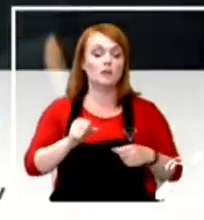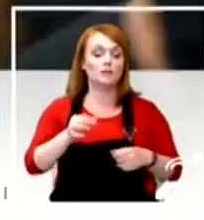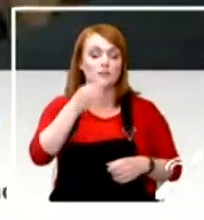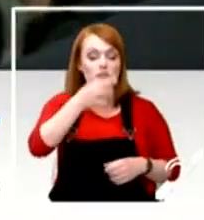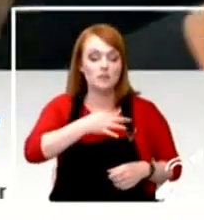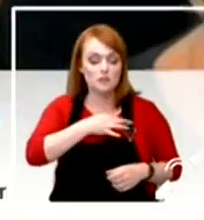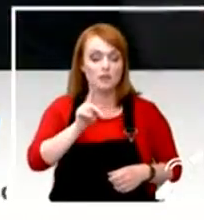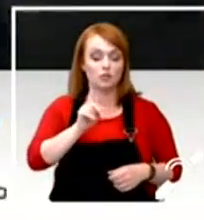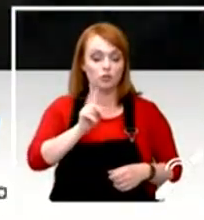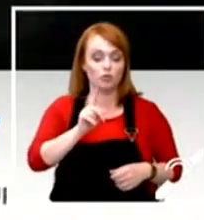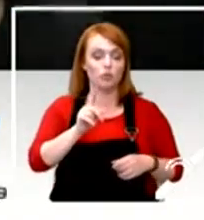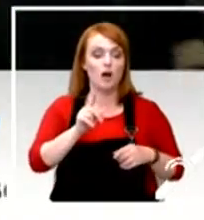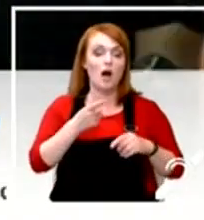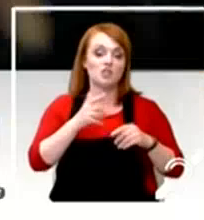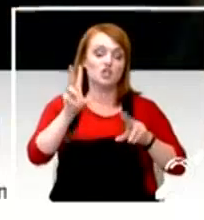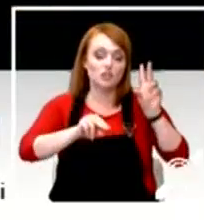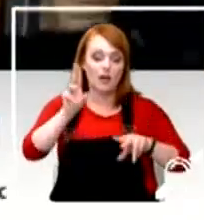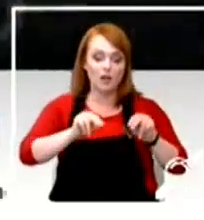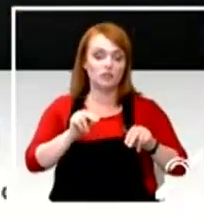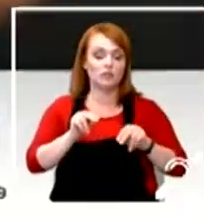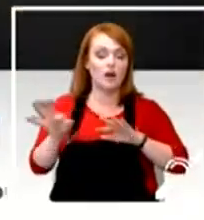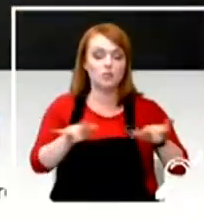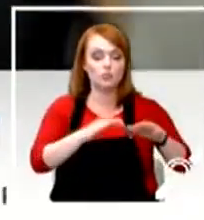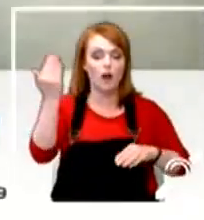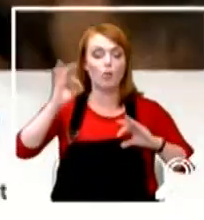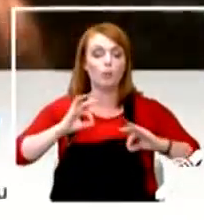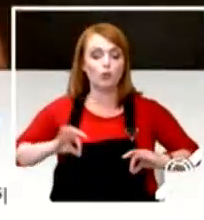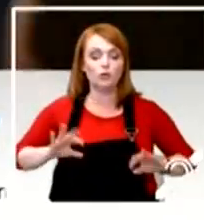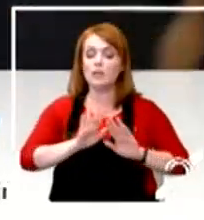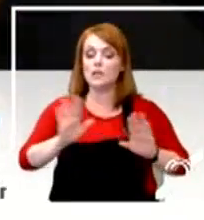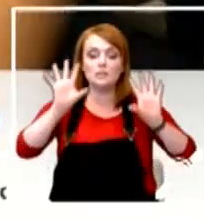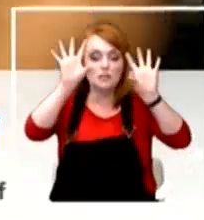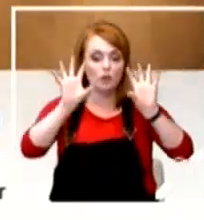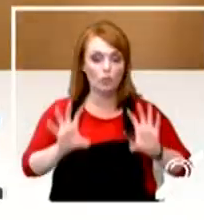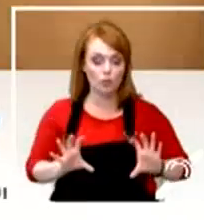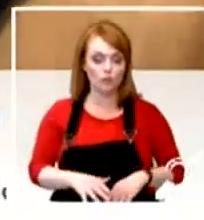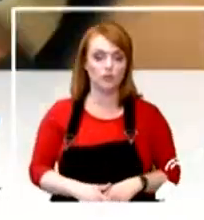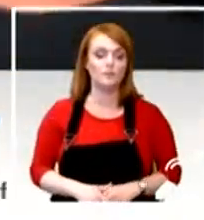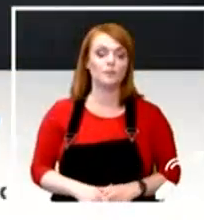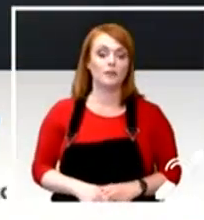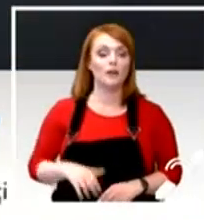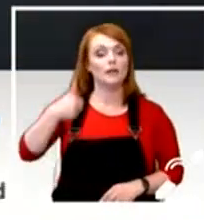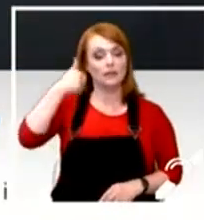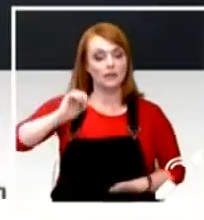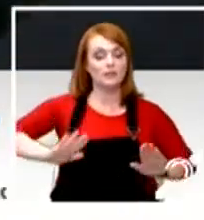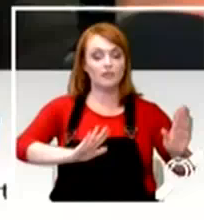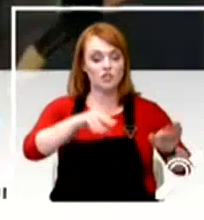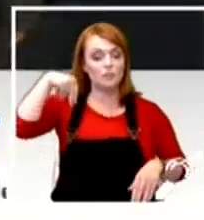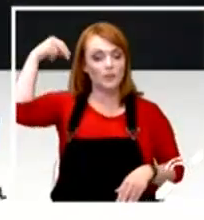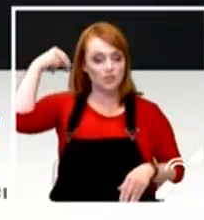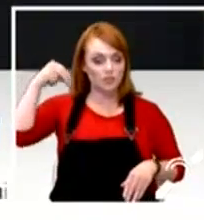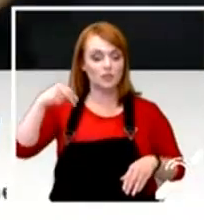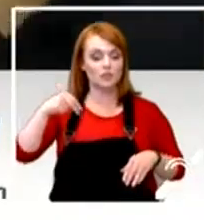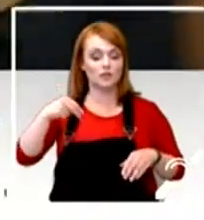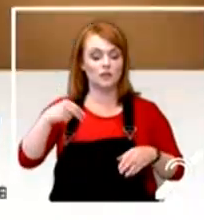procurorilor drept ilegale și abuzive și cer eliberarea acesteia din izolator. Ieri, vicepreședintele Partidului